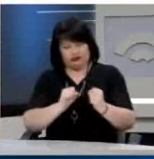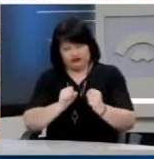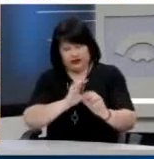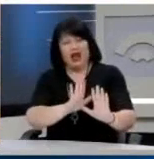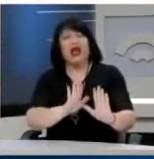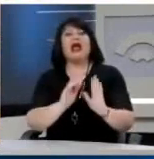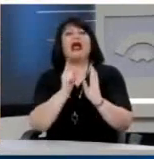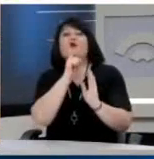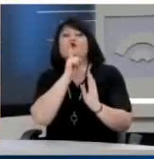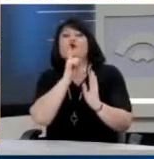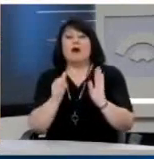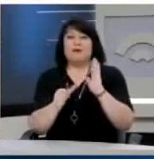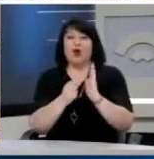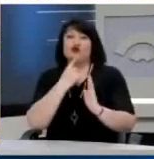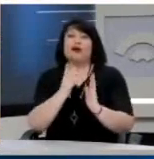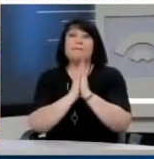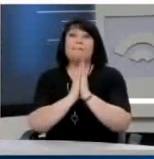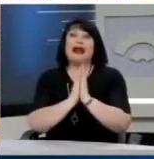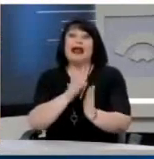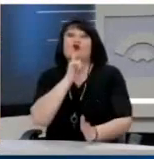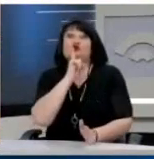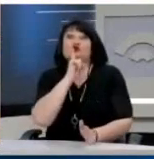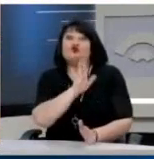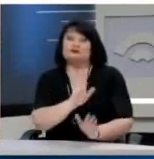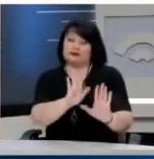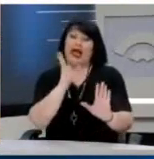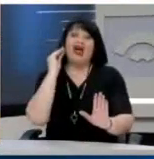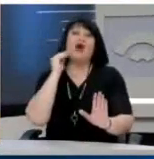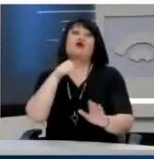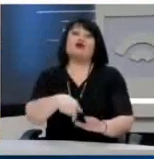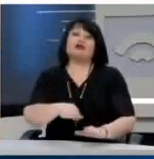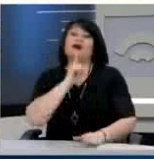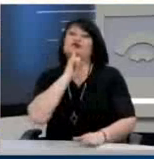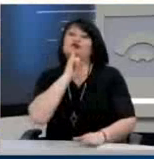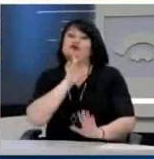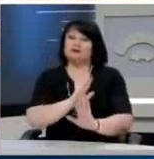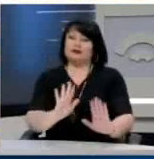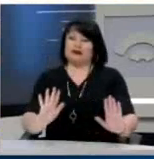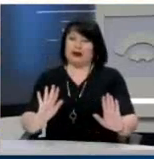αλλά κάντε λίγο ησυχία. Κάντε λίγο ησυχία, θα τα ακούσετε σήμερα.